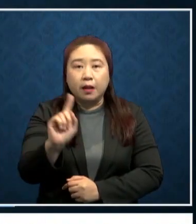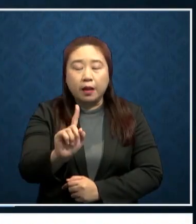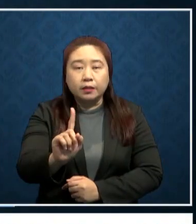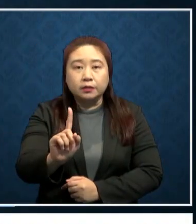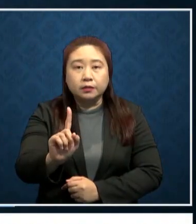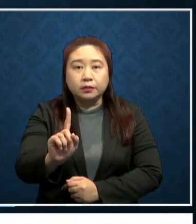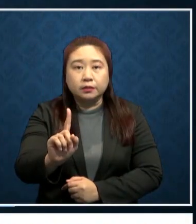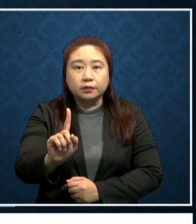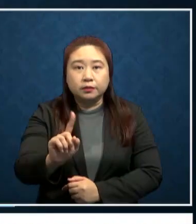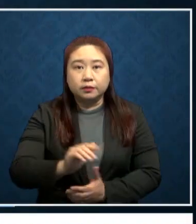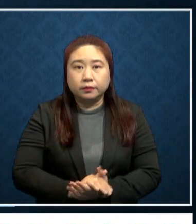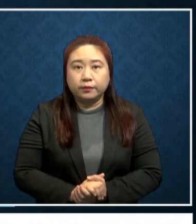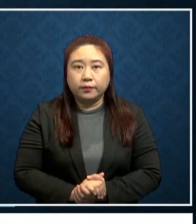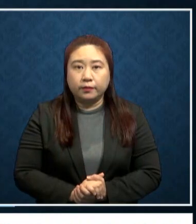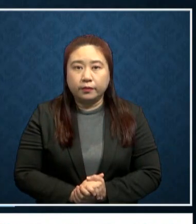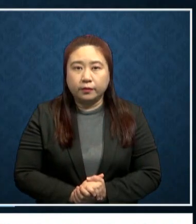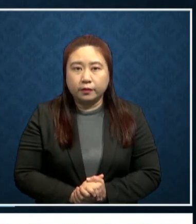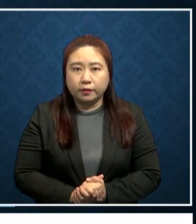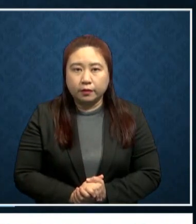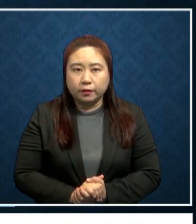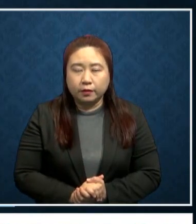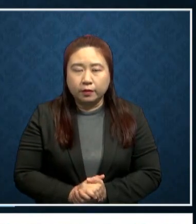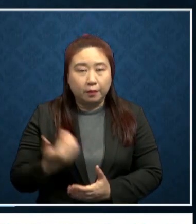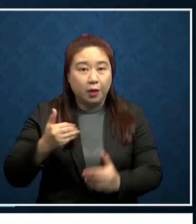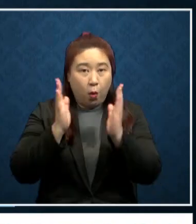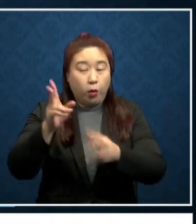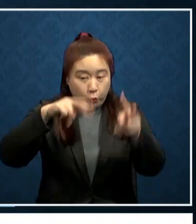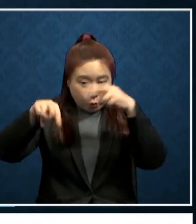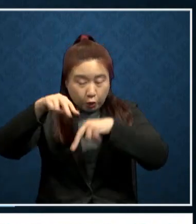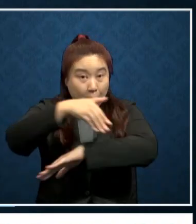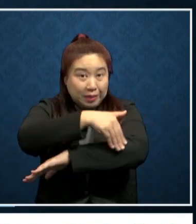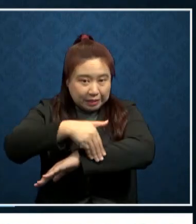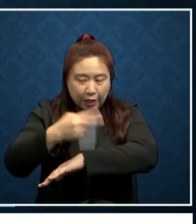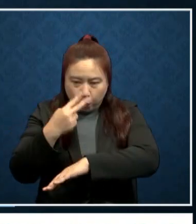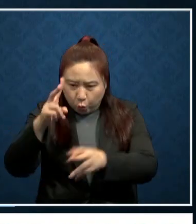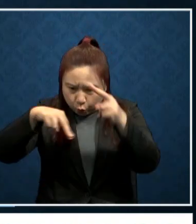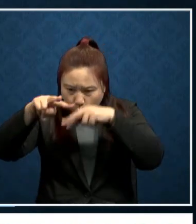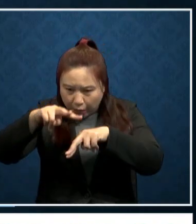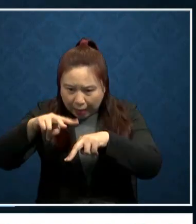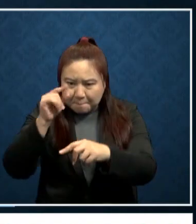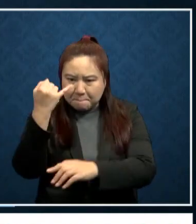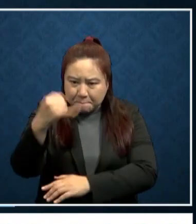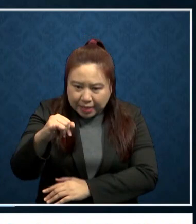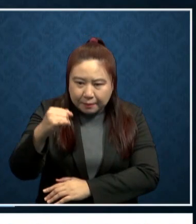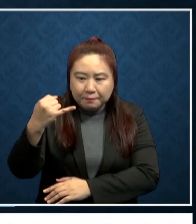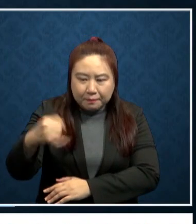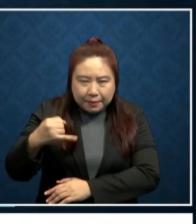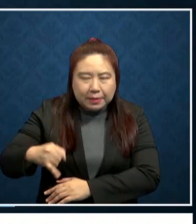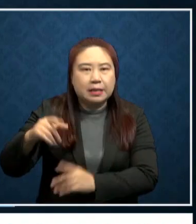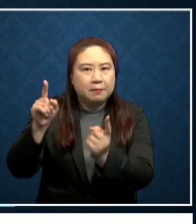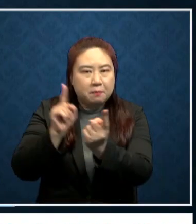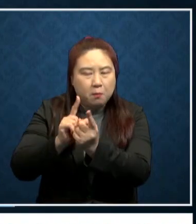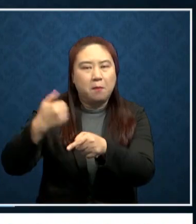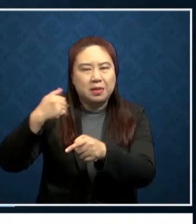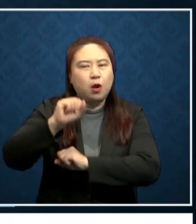ของเอ่อมีการที่ผู้สอบบัญชีได้ตรวจพบข้อผิดพลาดนะครับที่จัดทำในการจัดทำบัญชีและทำงบของ